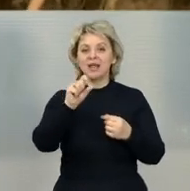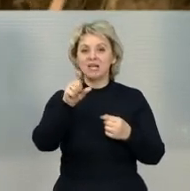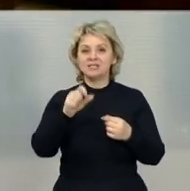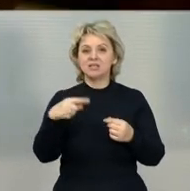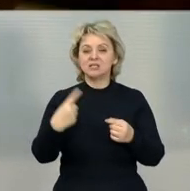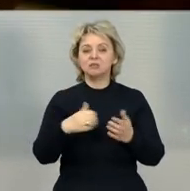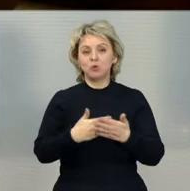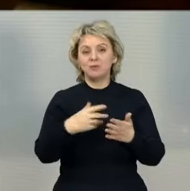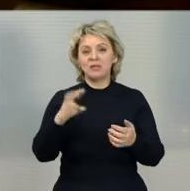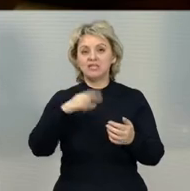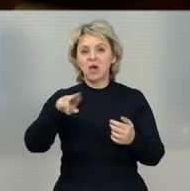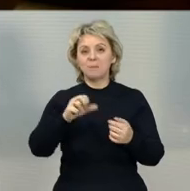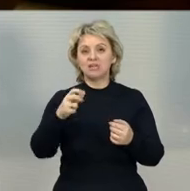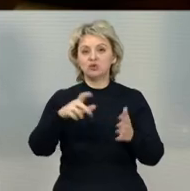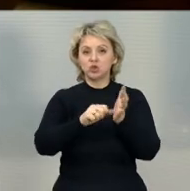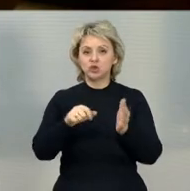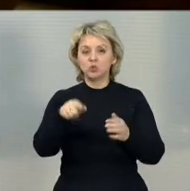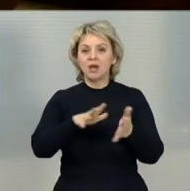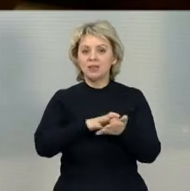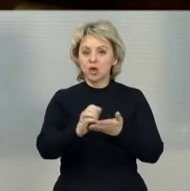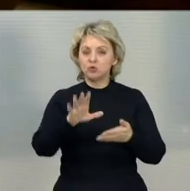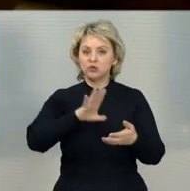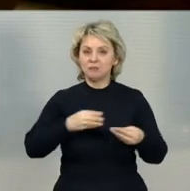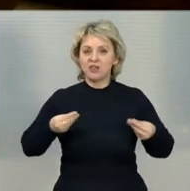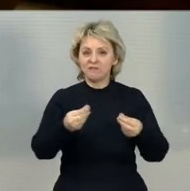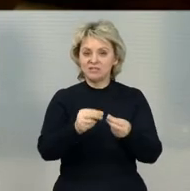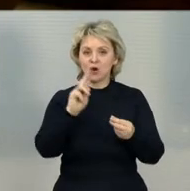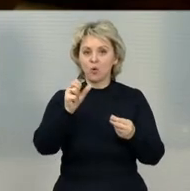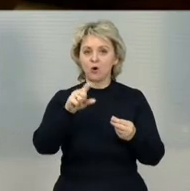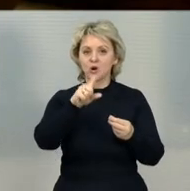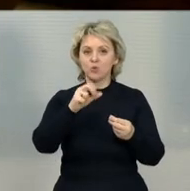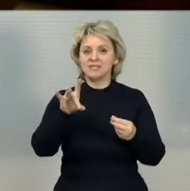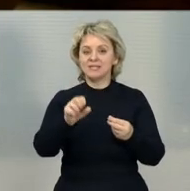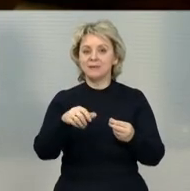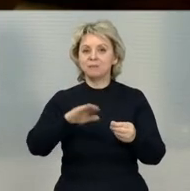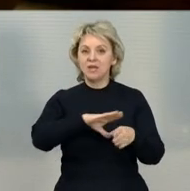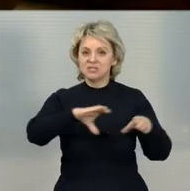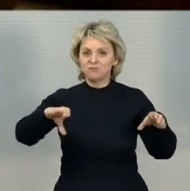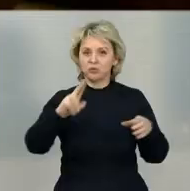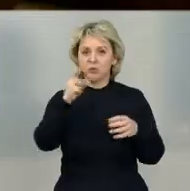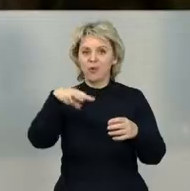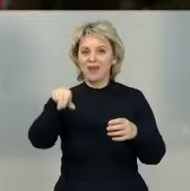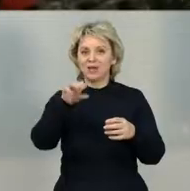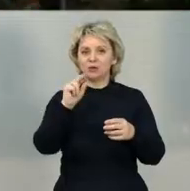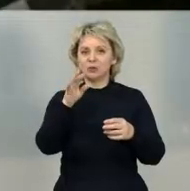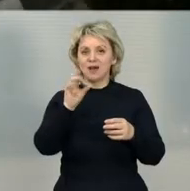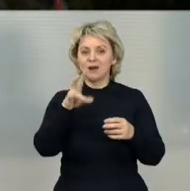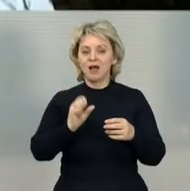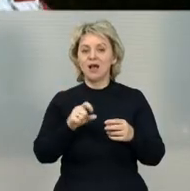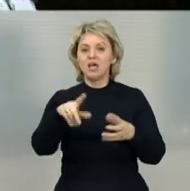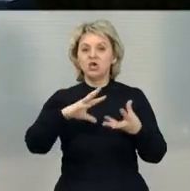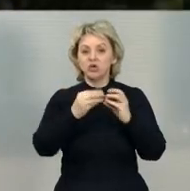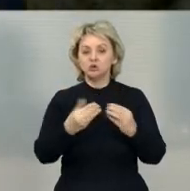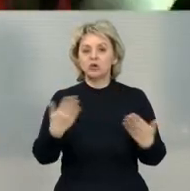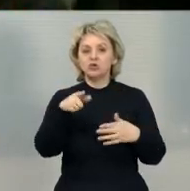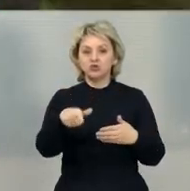600. Обвал произошел в результате воздействия коррозии на свод коллектора. Ну и в